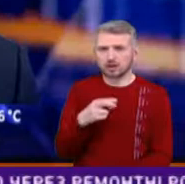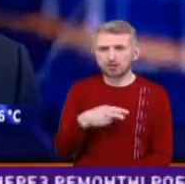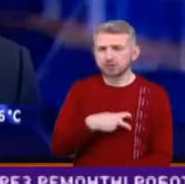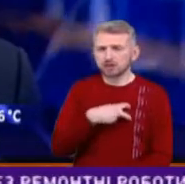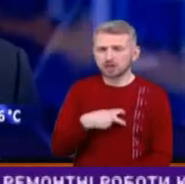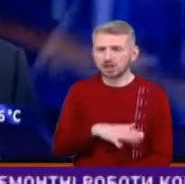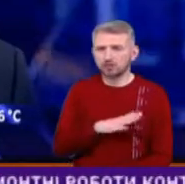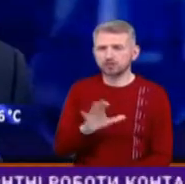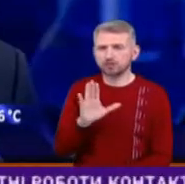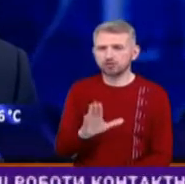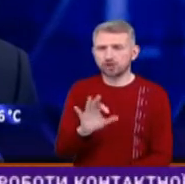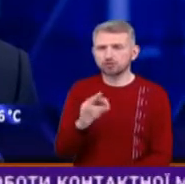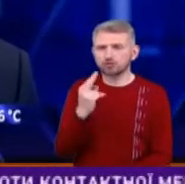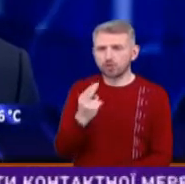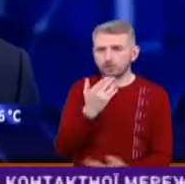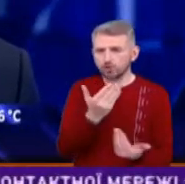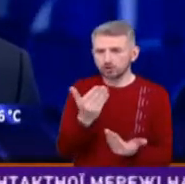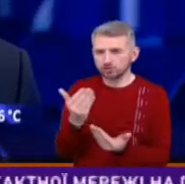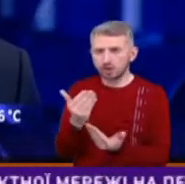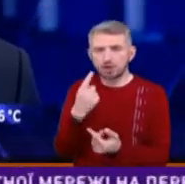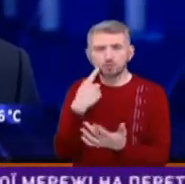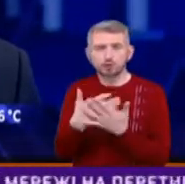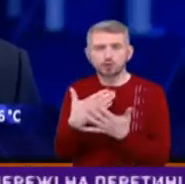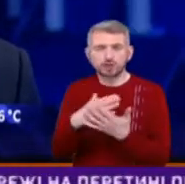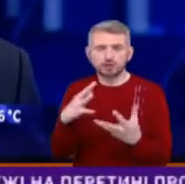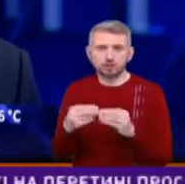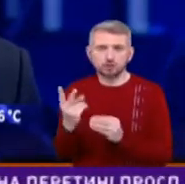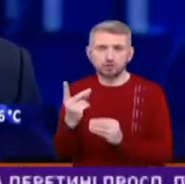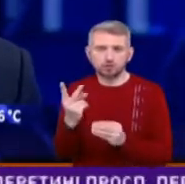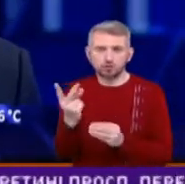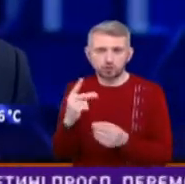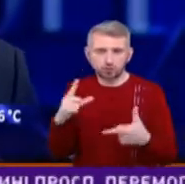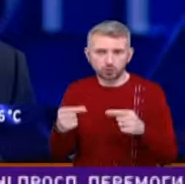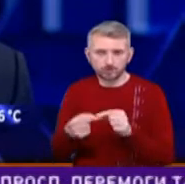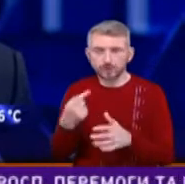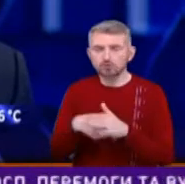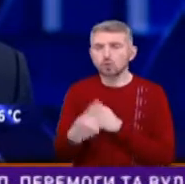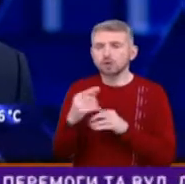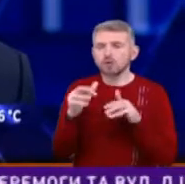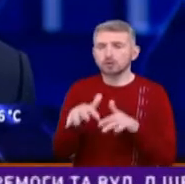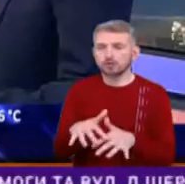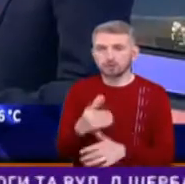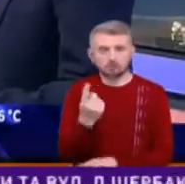наважився лише соціологічним інструментарієм пророкувати результати другого туру. Тому що одна річ, коли...